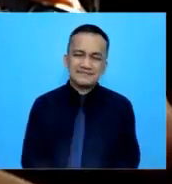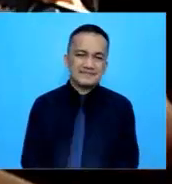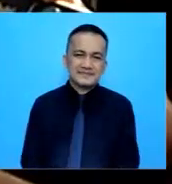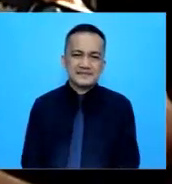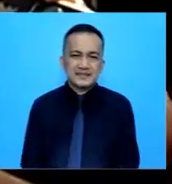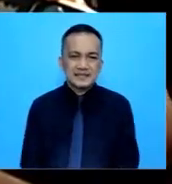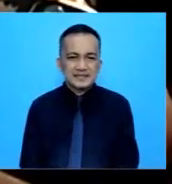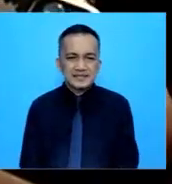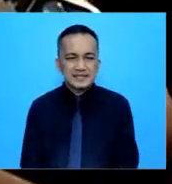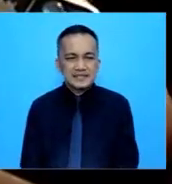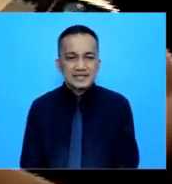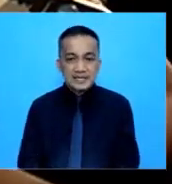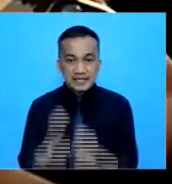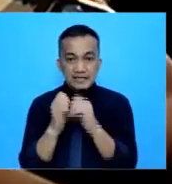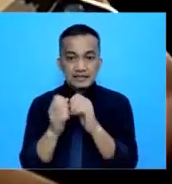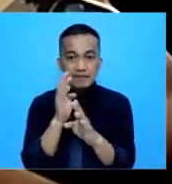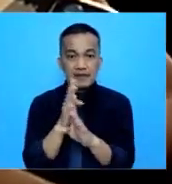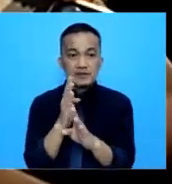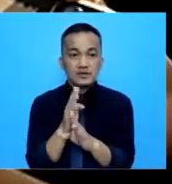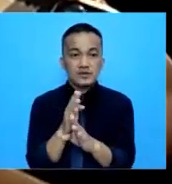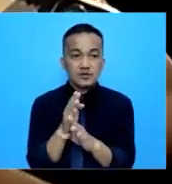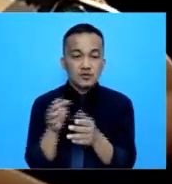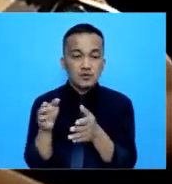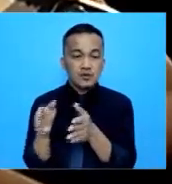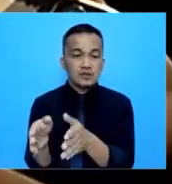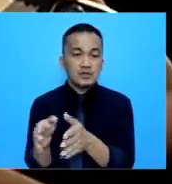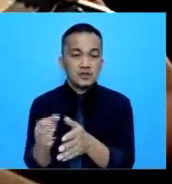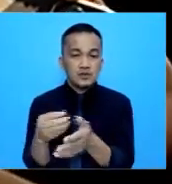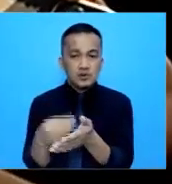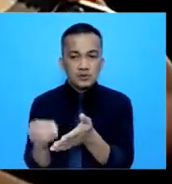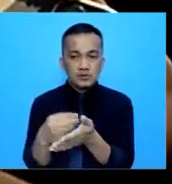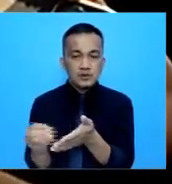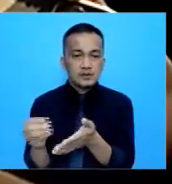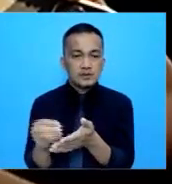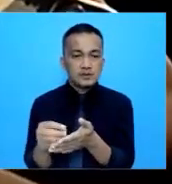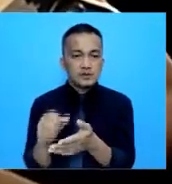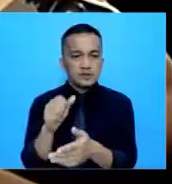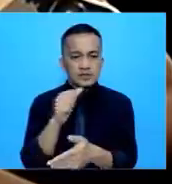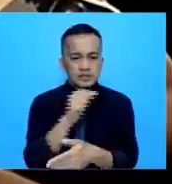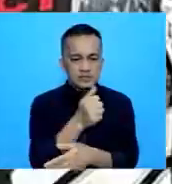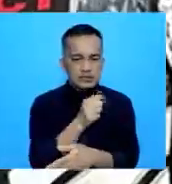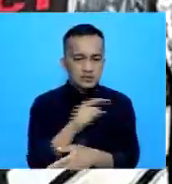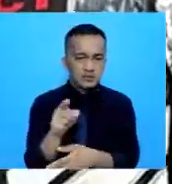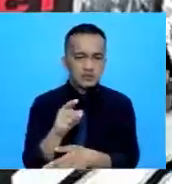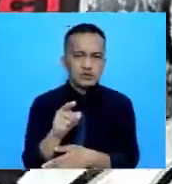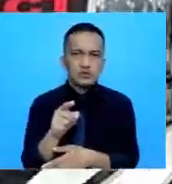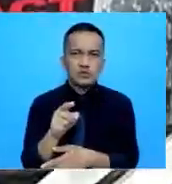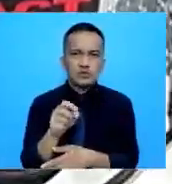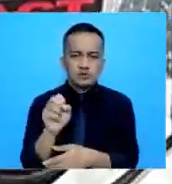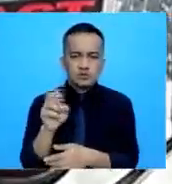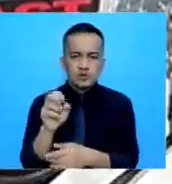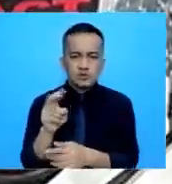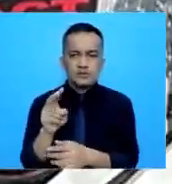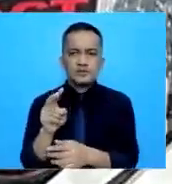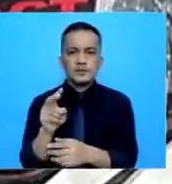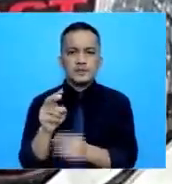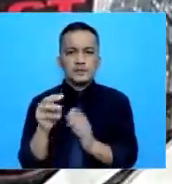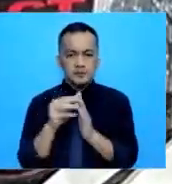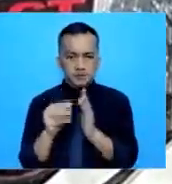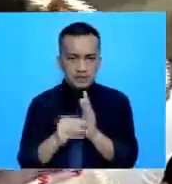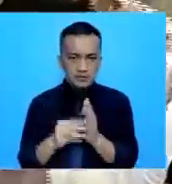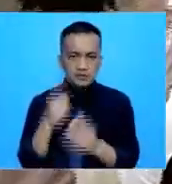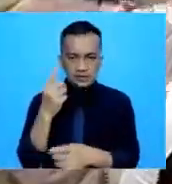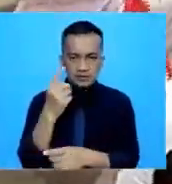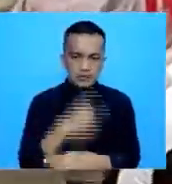sa EDSA Busway, we spend around 10 to 12 million a day. Ikinalungkot yan ng mga pasahero